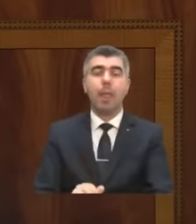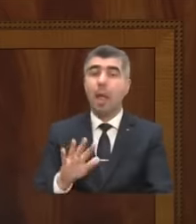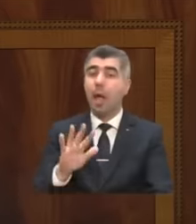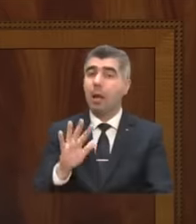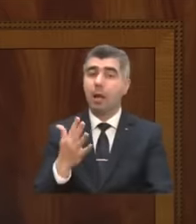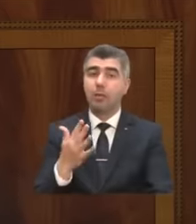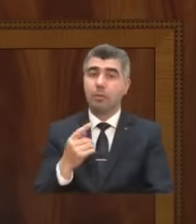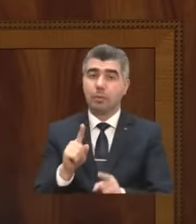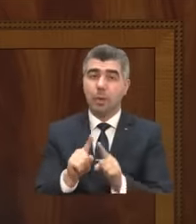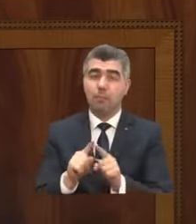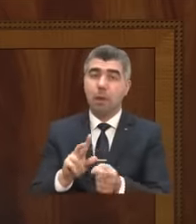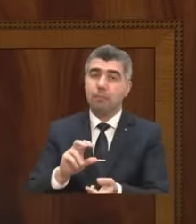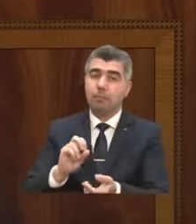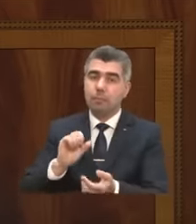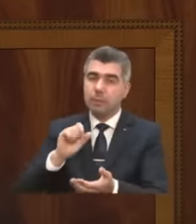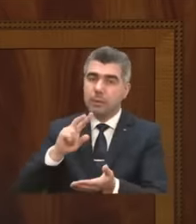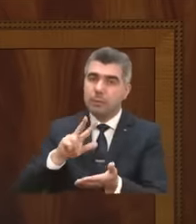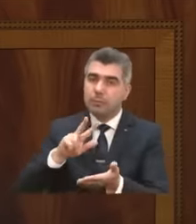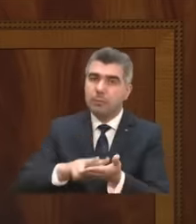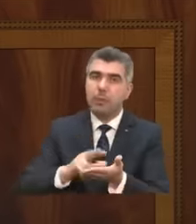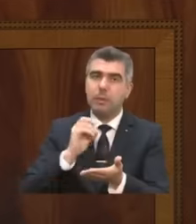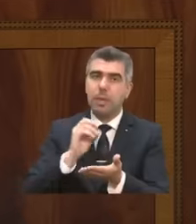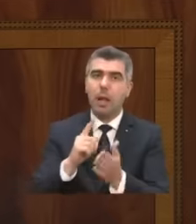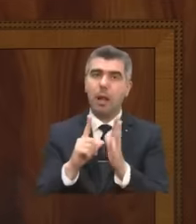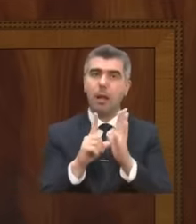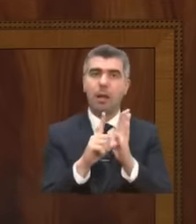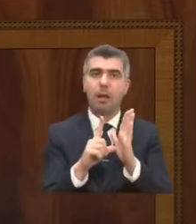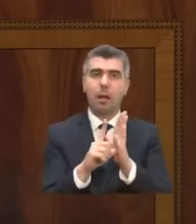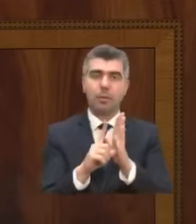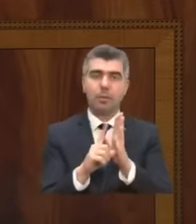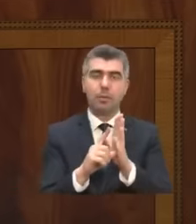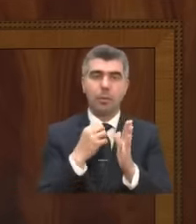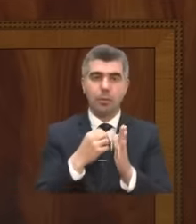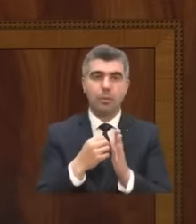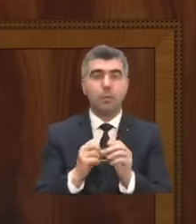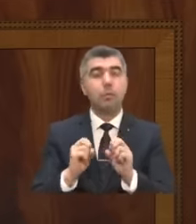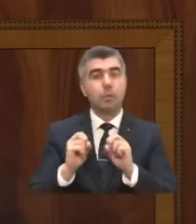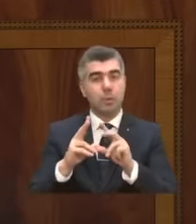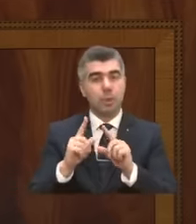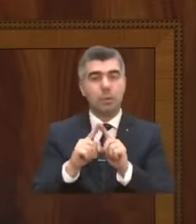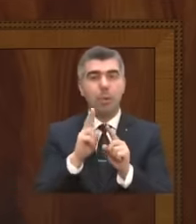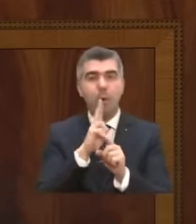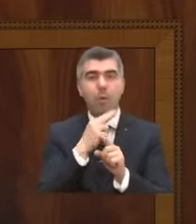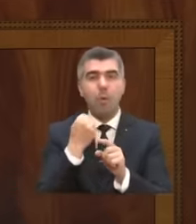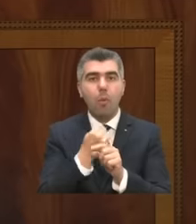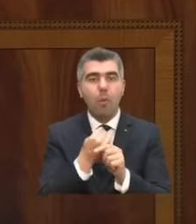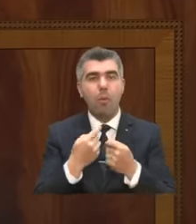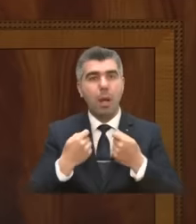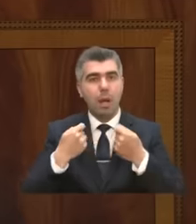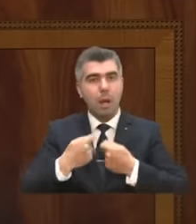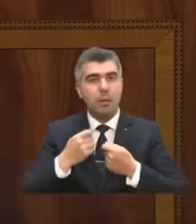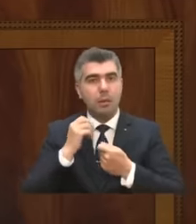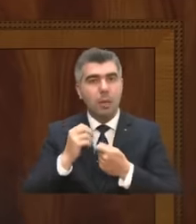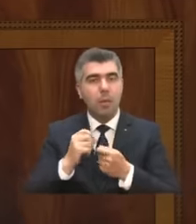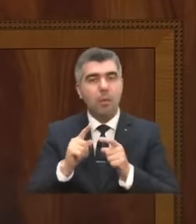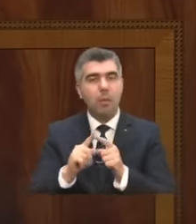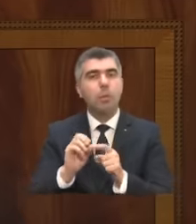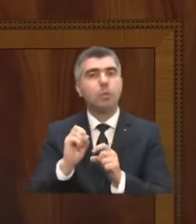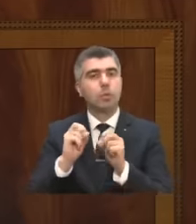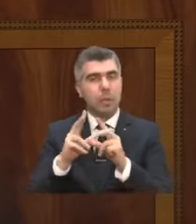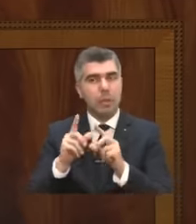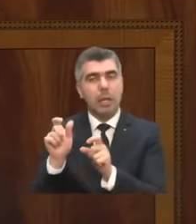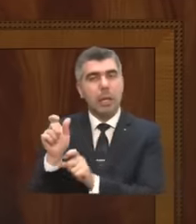ما فعلتيش هذا الحق اللي كيعطيه لك القانون؟ لان هنا كتبان الجراه ديال الحكومه، هنا كتبان الحكومه عندها الكبده فعلا على